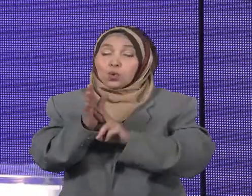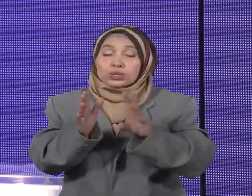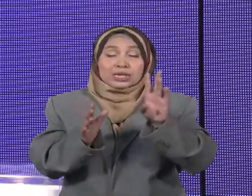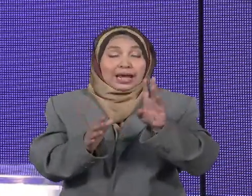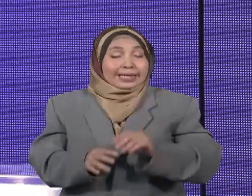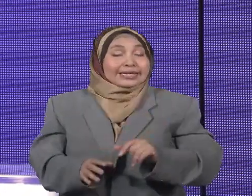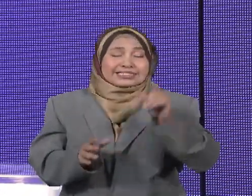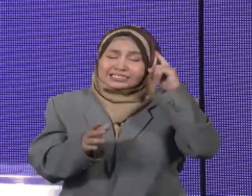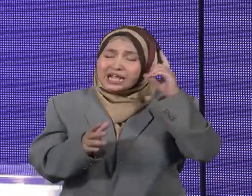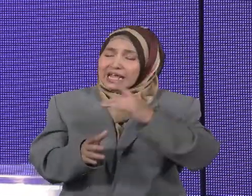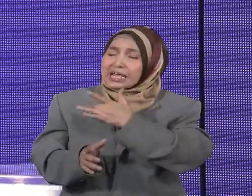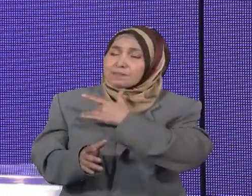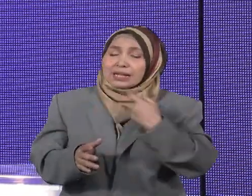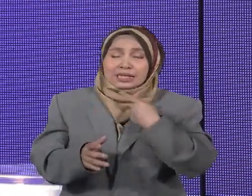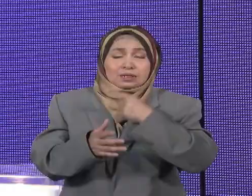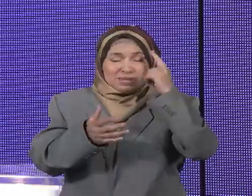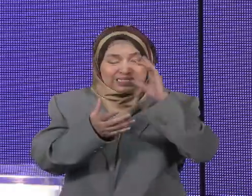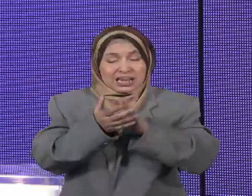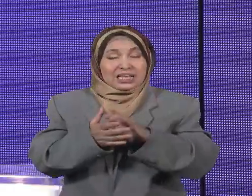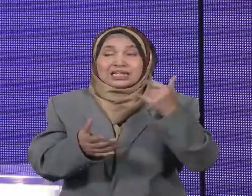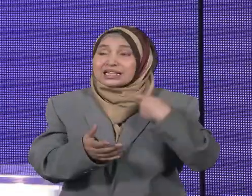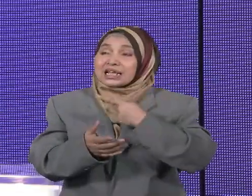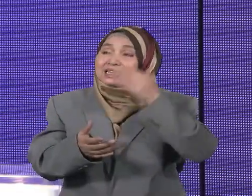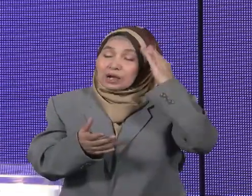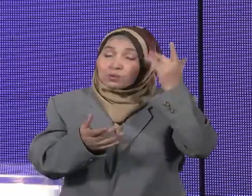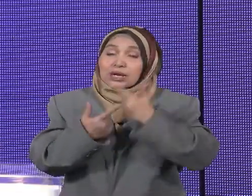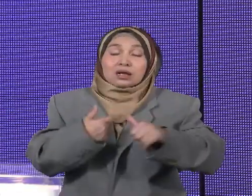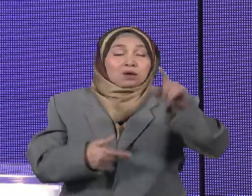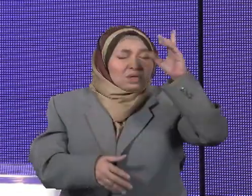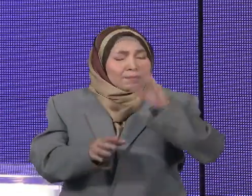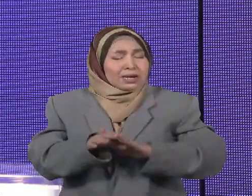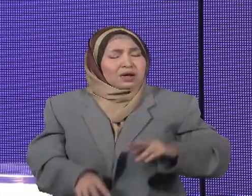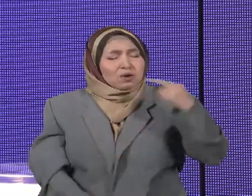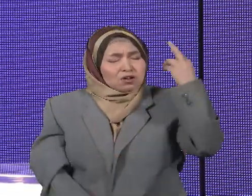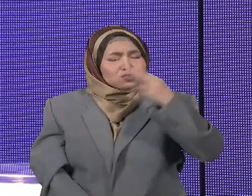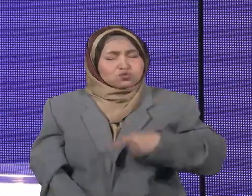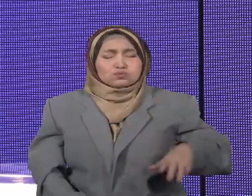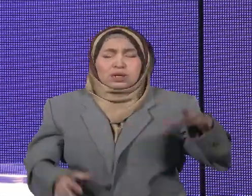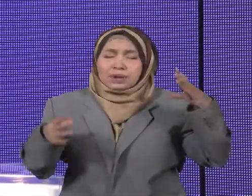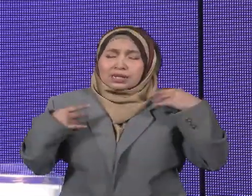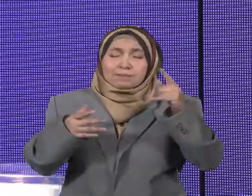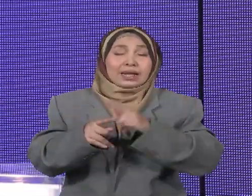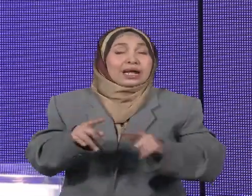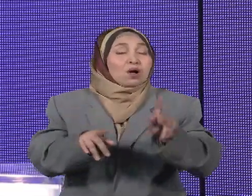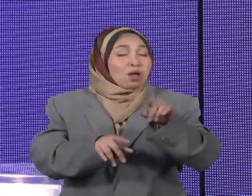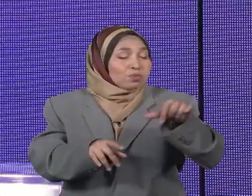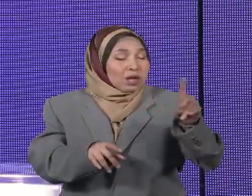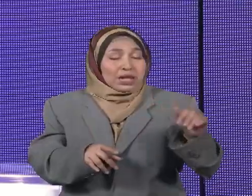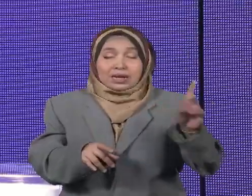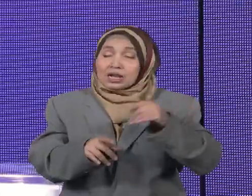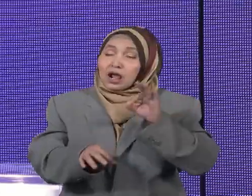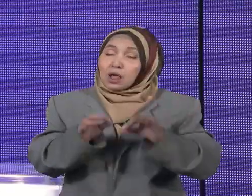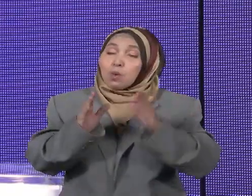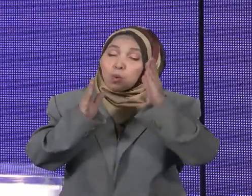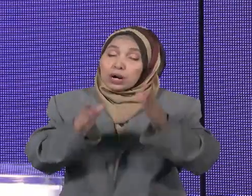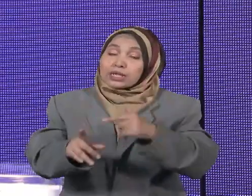kita percaya, yang kita tahu, percaya pada Allah, pada kitab, pada rasul, pada akhirat, pada qada qadar. Kalau orang-orang yang benar-benar